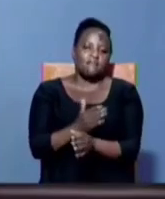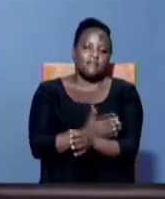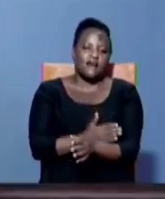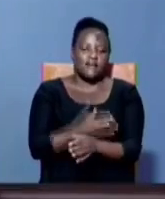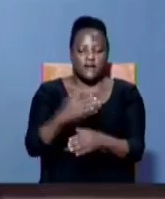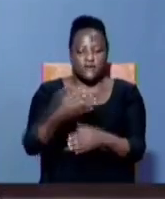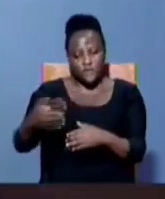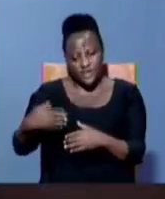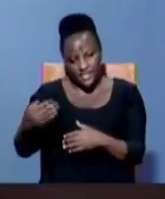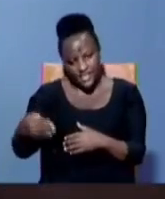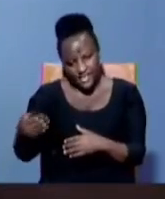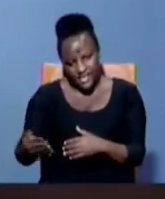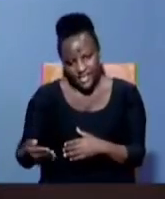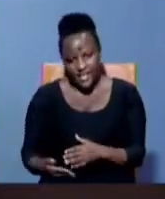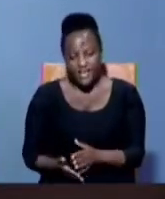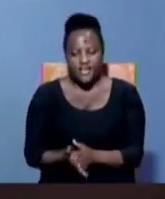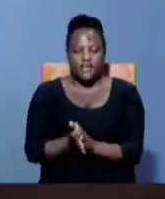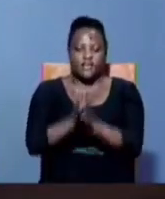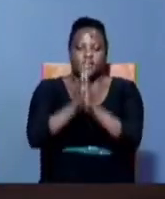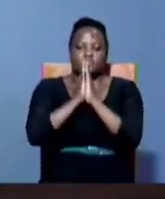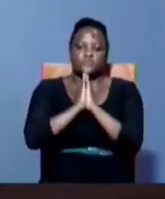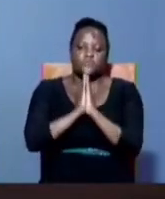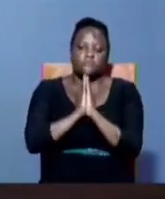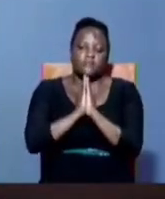fumba macho tuweze kuomba.